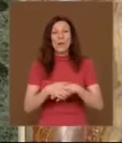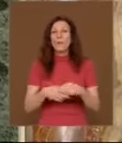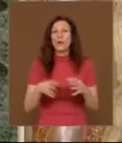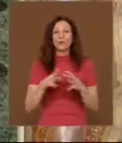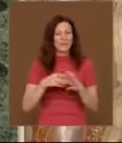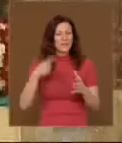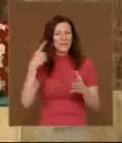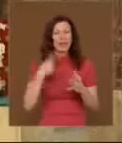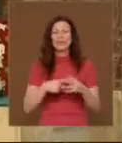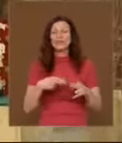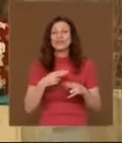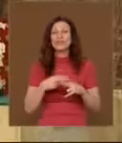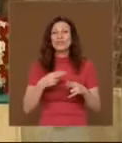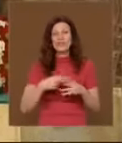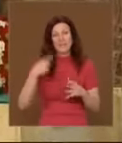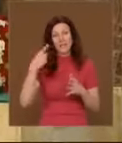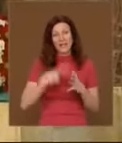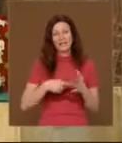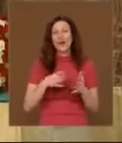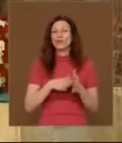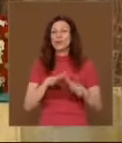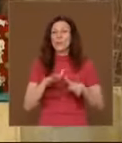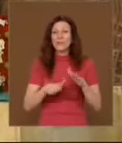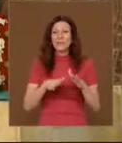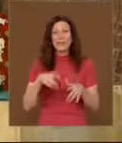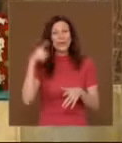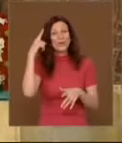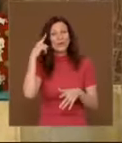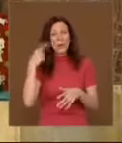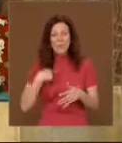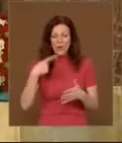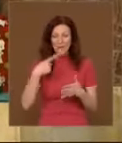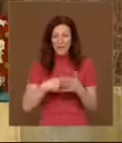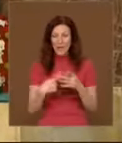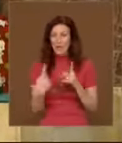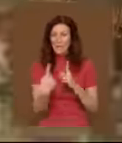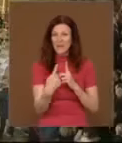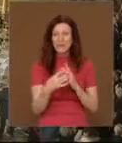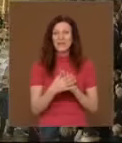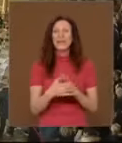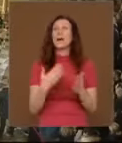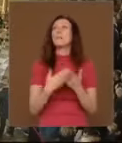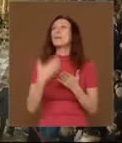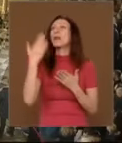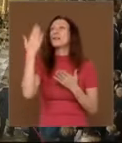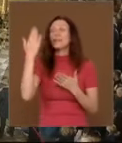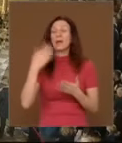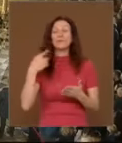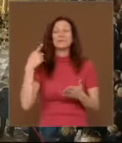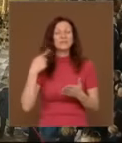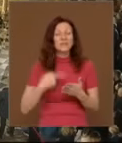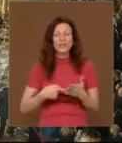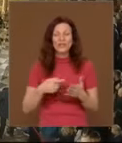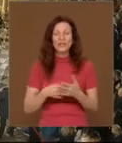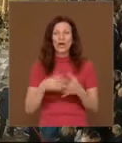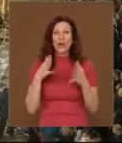ме от моя грях, защото беззаконията си съзнавам и моят грях е винаги пред мене. Пред Тебе едничкия съгреших и лошо пред